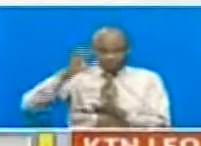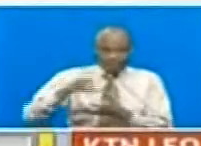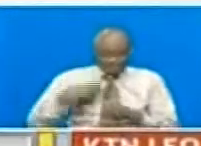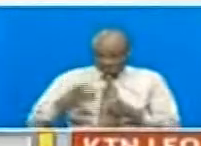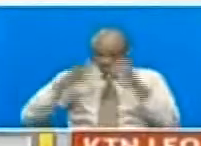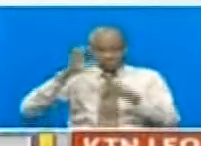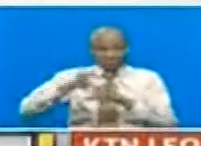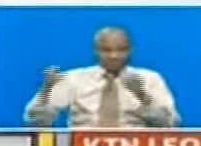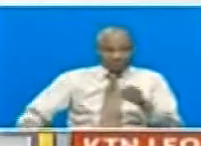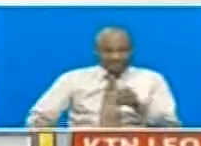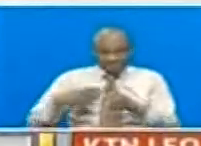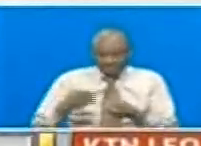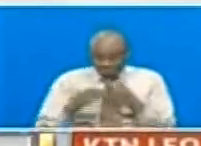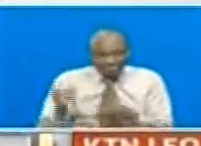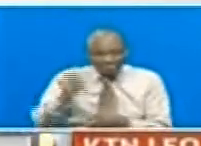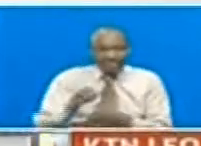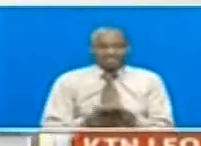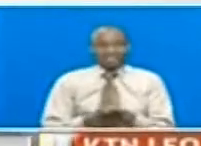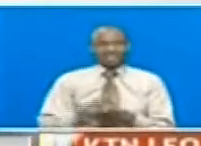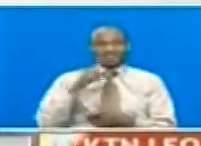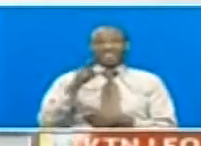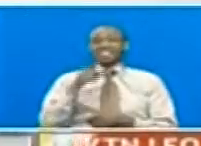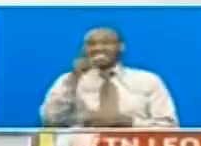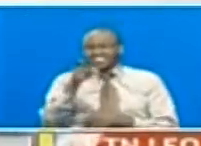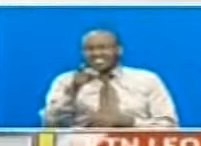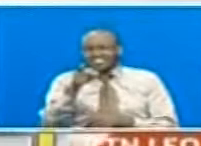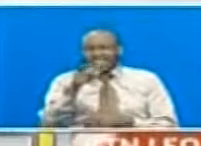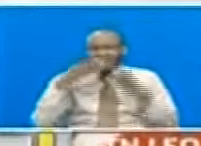nikatua jiwe nikaanza chakula nikarudisha jiwe vile vile. Akasema basi paka huko.